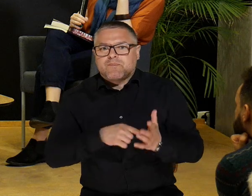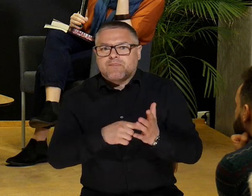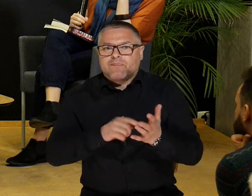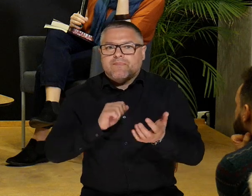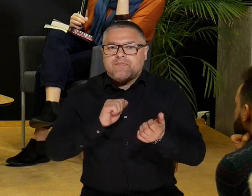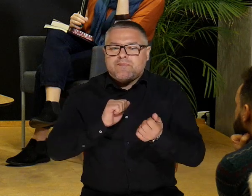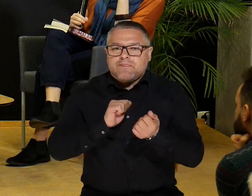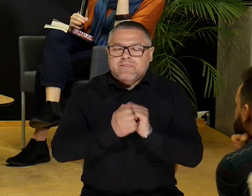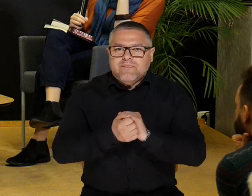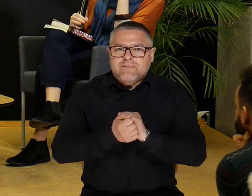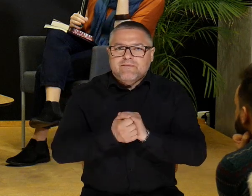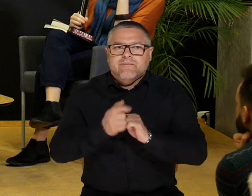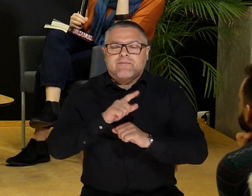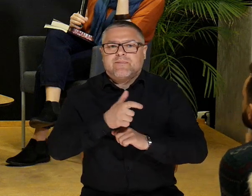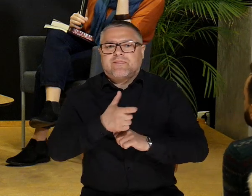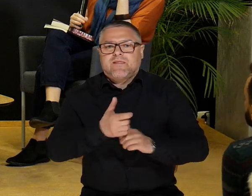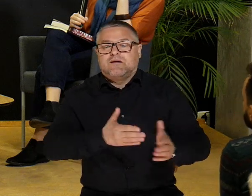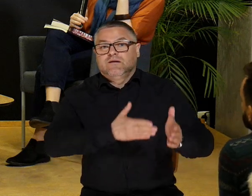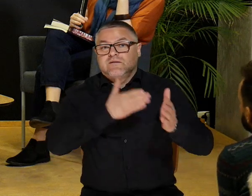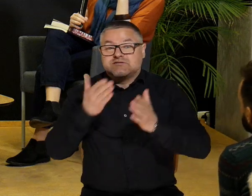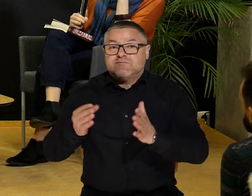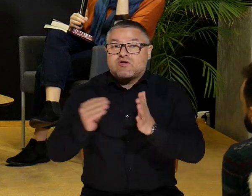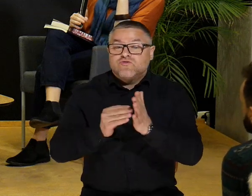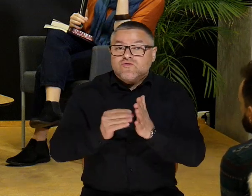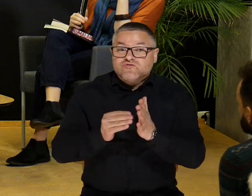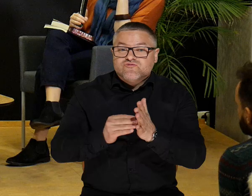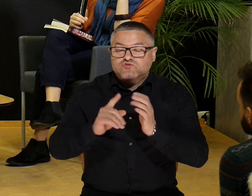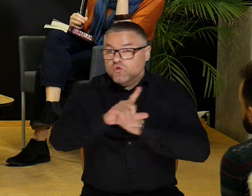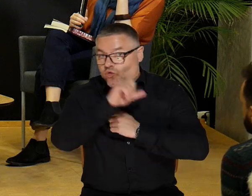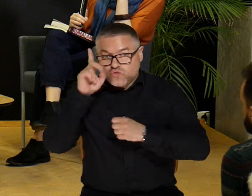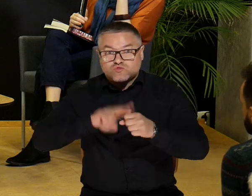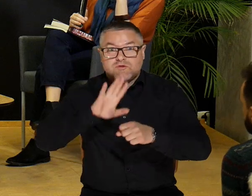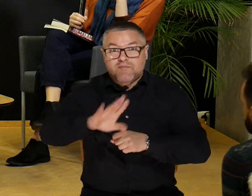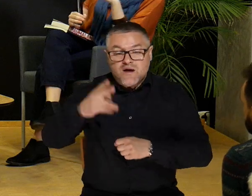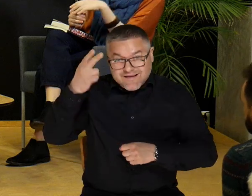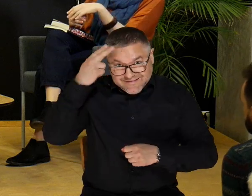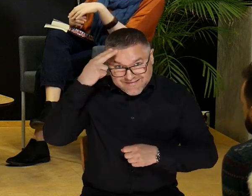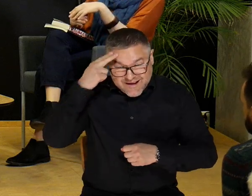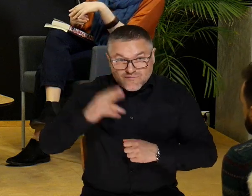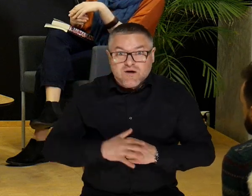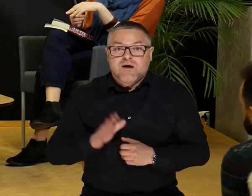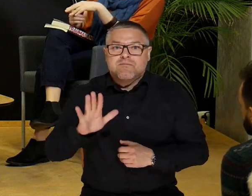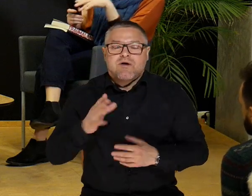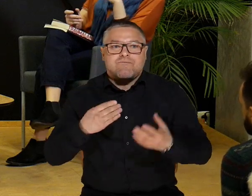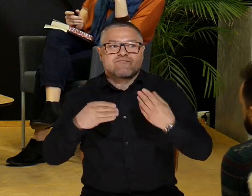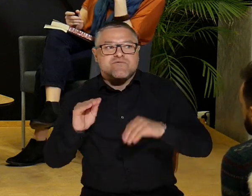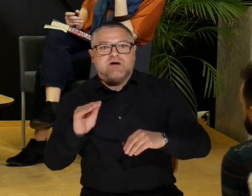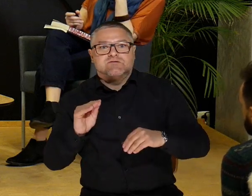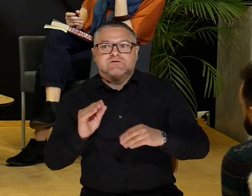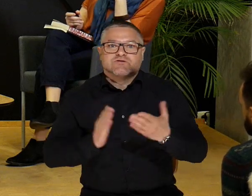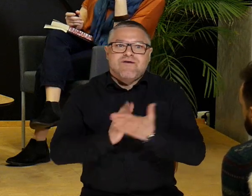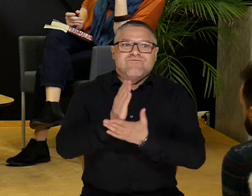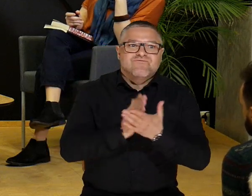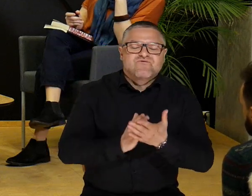chyba się zgadzamy do tego, że są retraumatyzacje, znaczy, że kolejne takie doświadczenia, znaczy ludzie straumatyzowani, mają większą tendencję do wiary, wiem, w